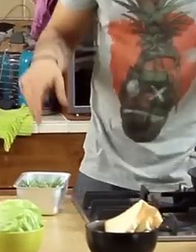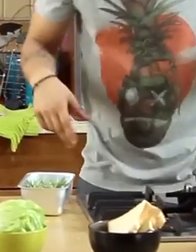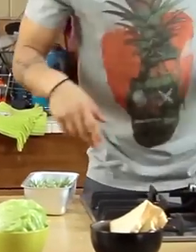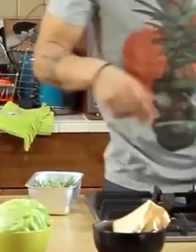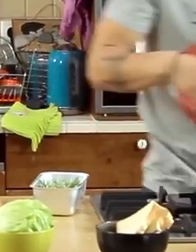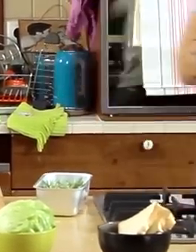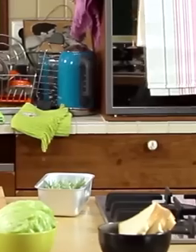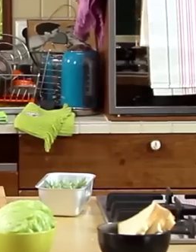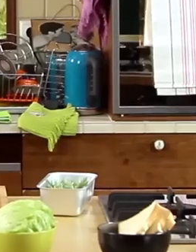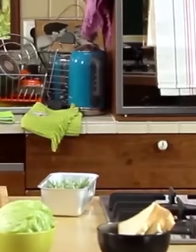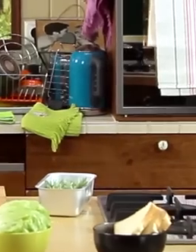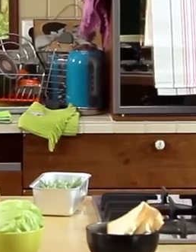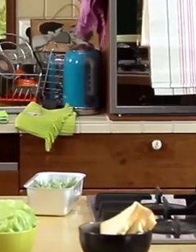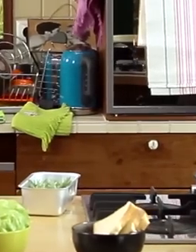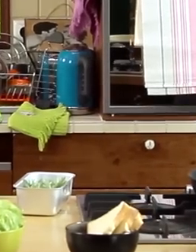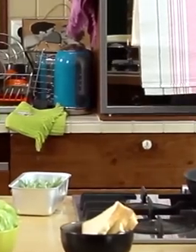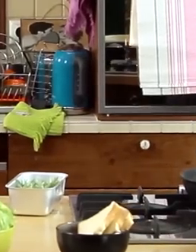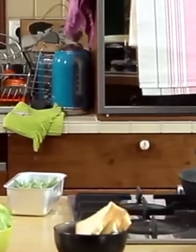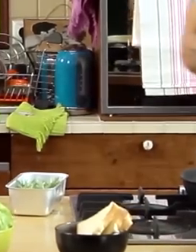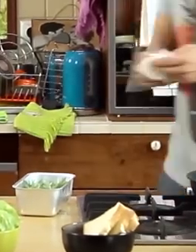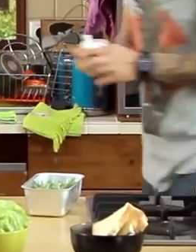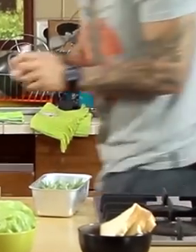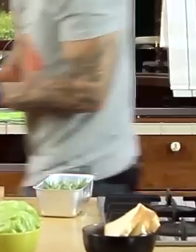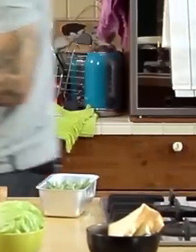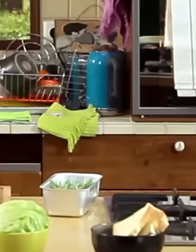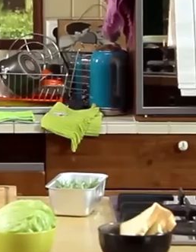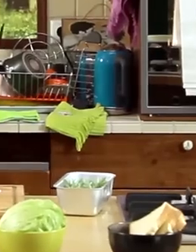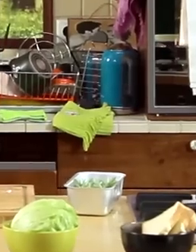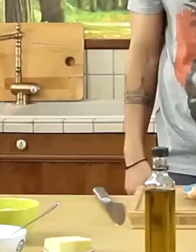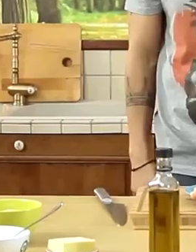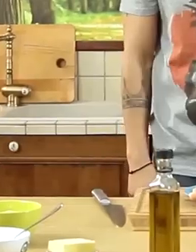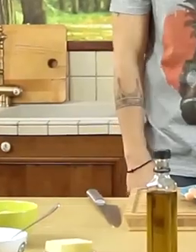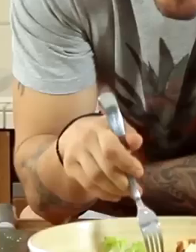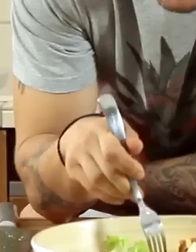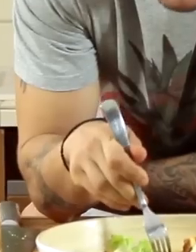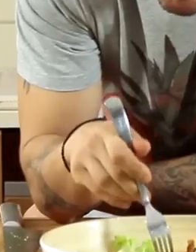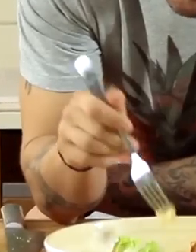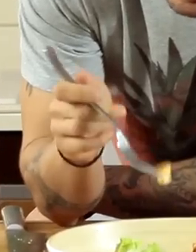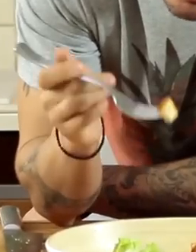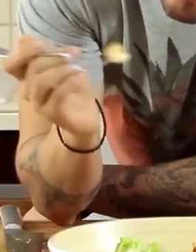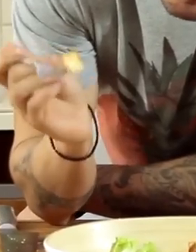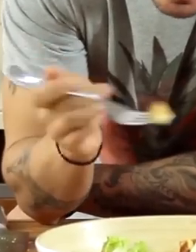Όχι, θα το κάνουμε τσιβίδα. Θα το κάνουμε τσιβίδα, λοιπόν.